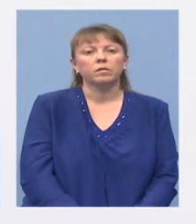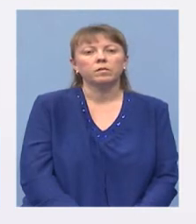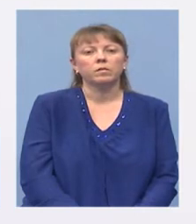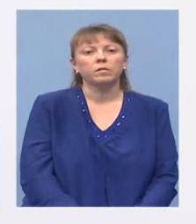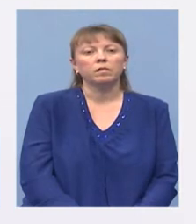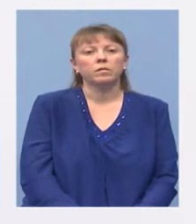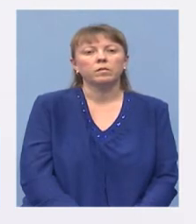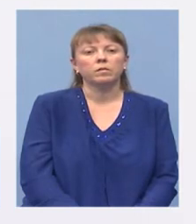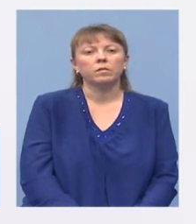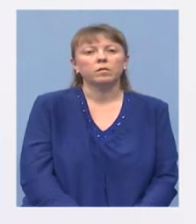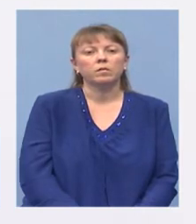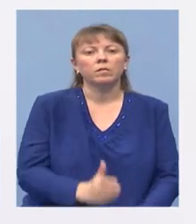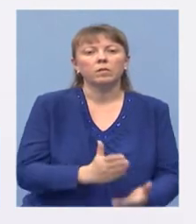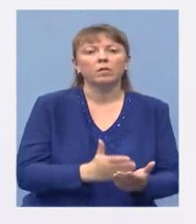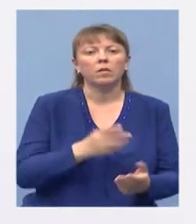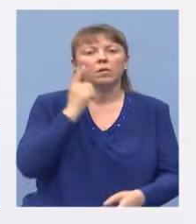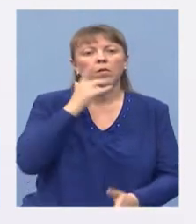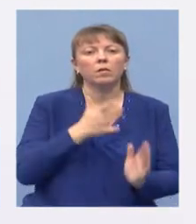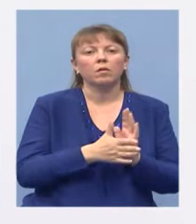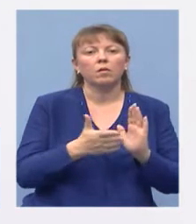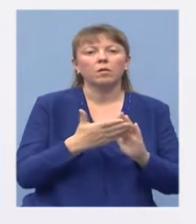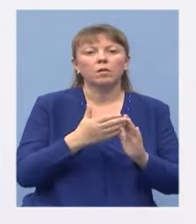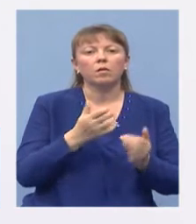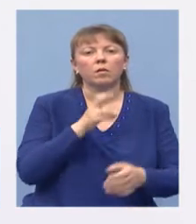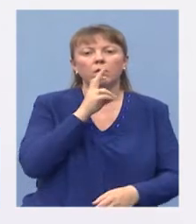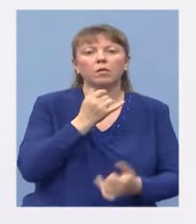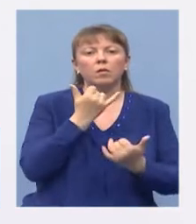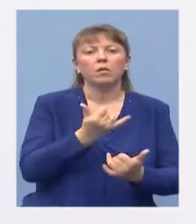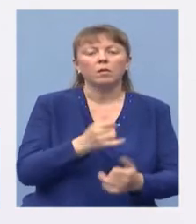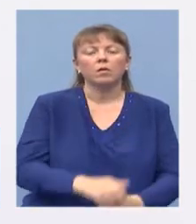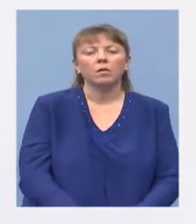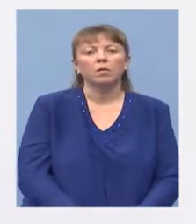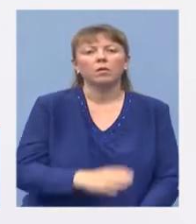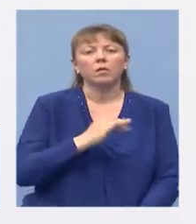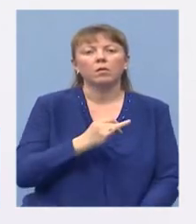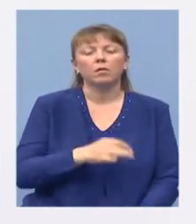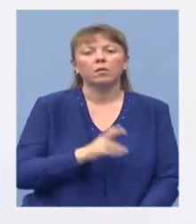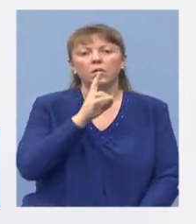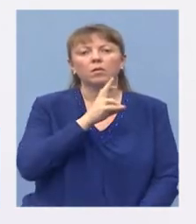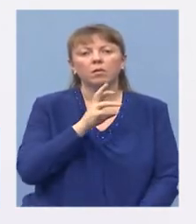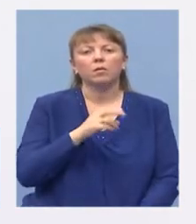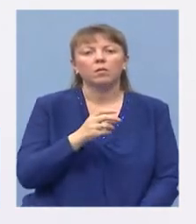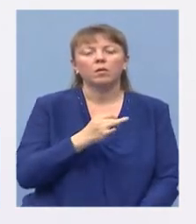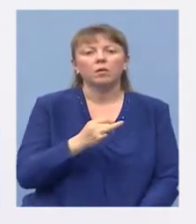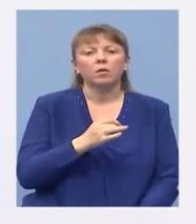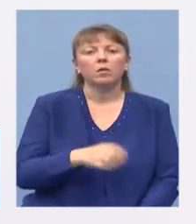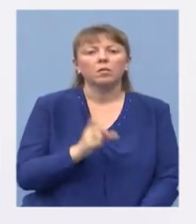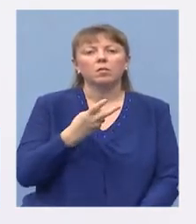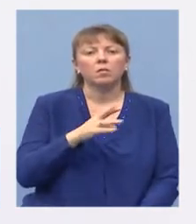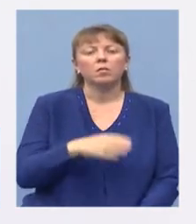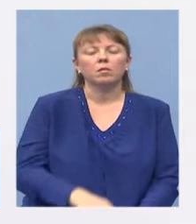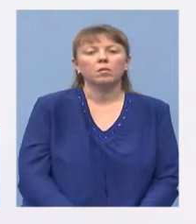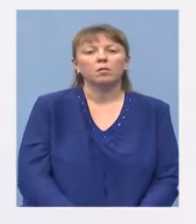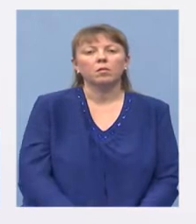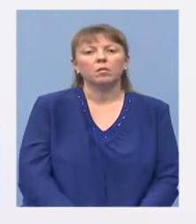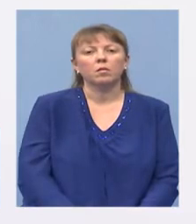есть такое понятие «вызов на дом», то есть оказание государственных услуг на дому действует с момента создания государственной корпорации и не теряет своей актуальности.